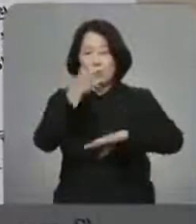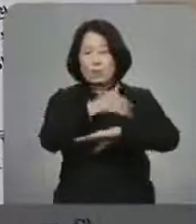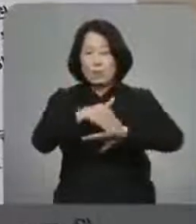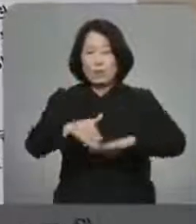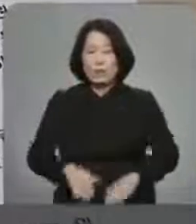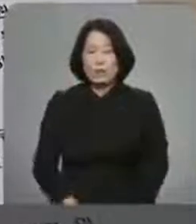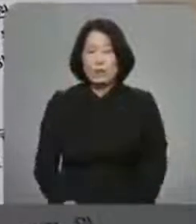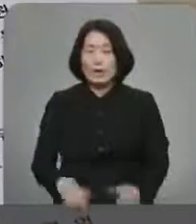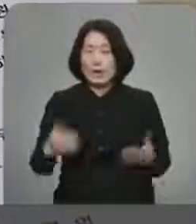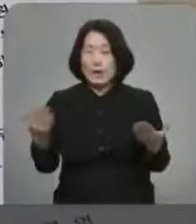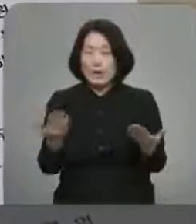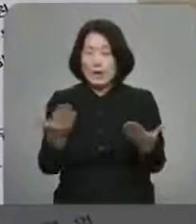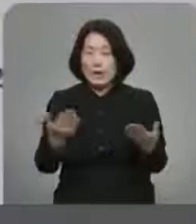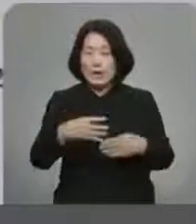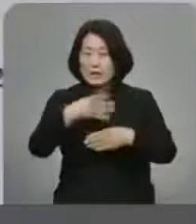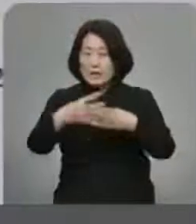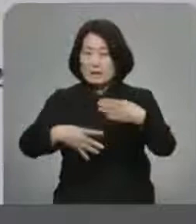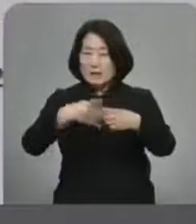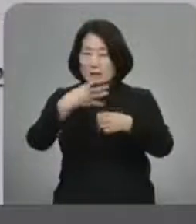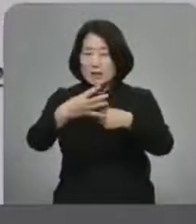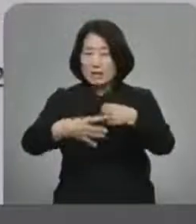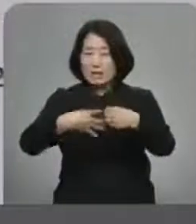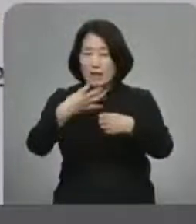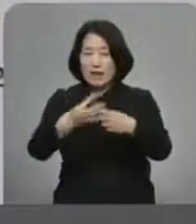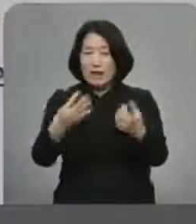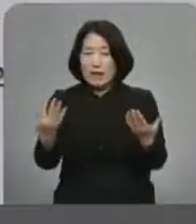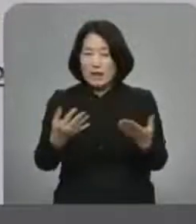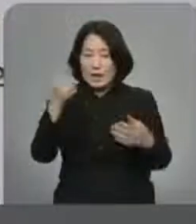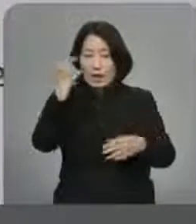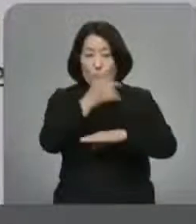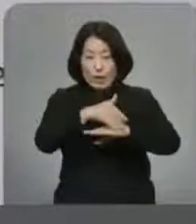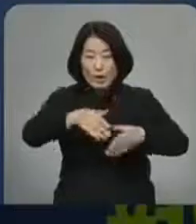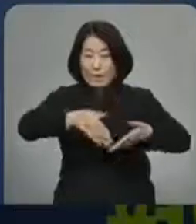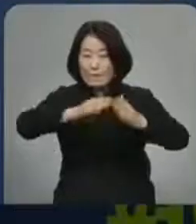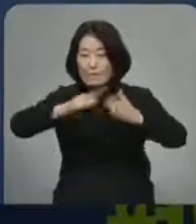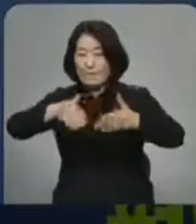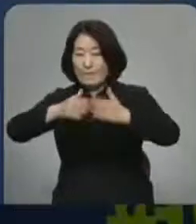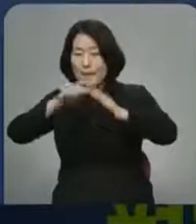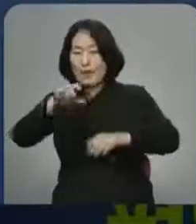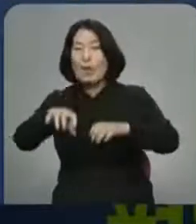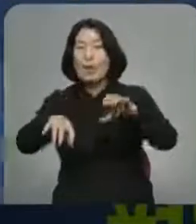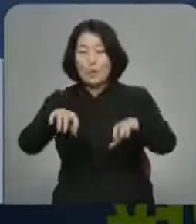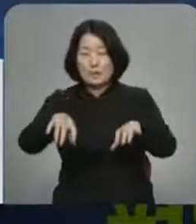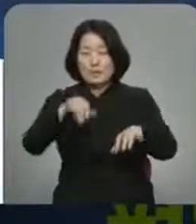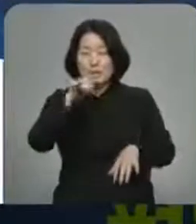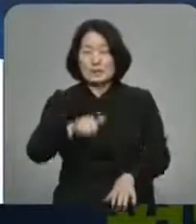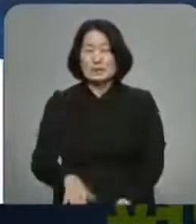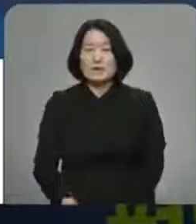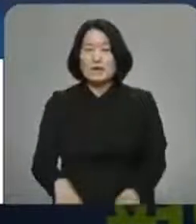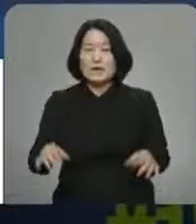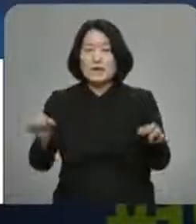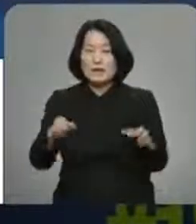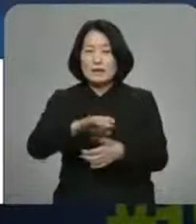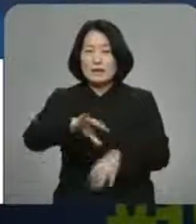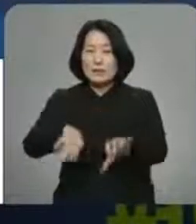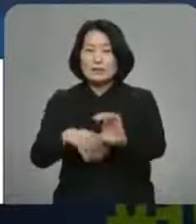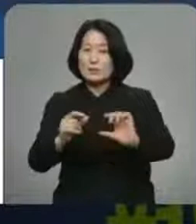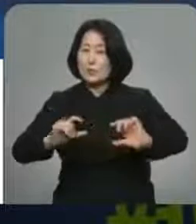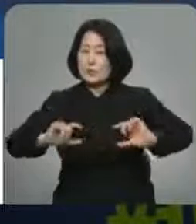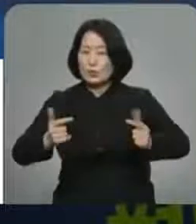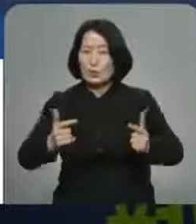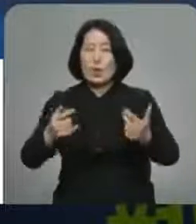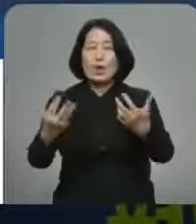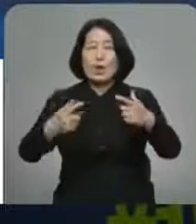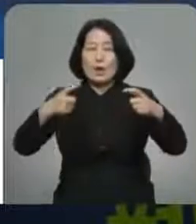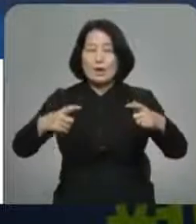당선인의 임기 4년의 밑그림이 여기에서 나옵니다. 단순한 인수인계가 아닌 새로운